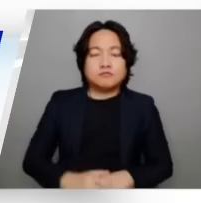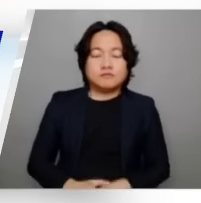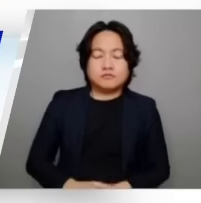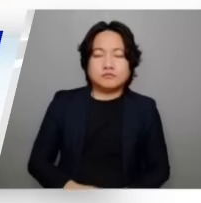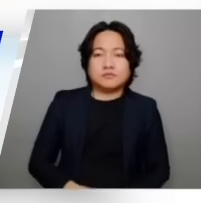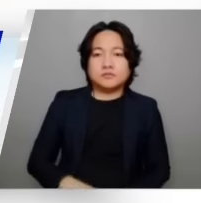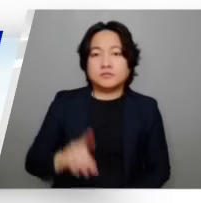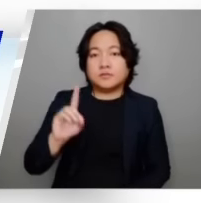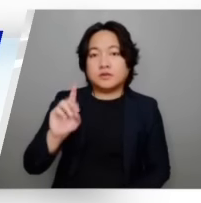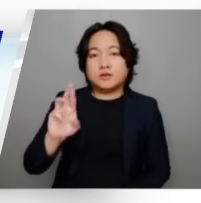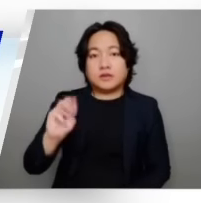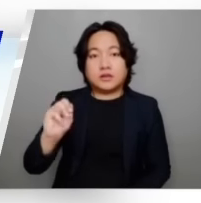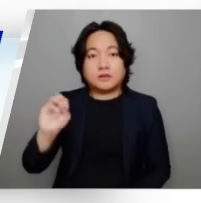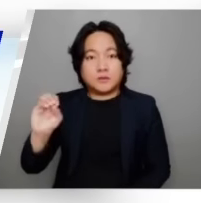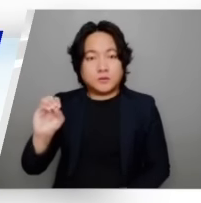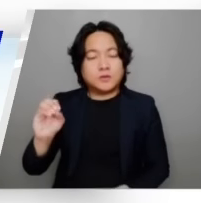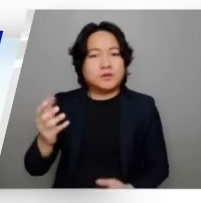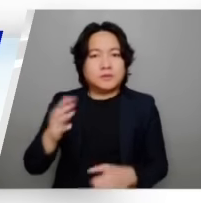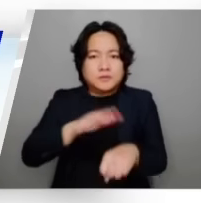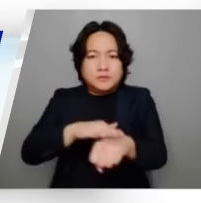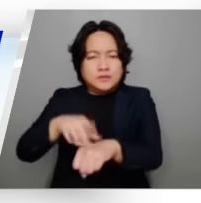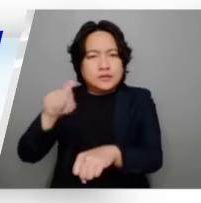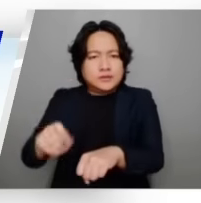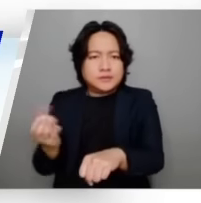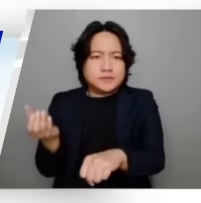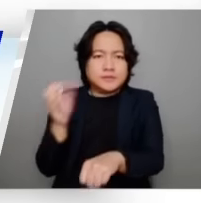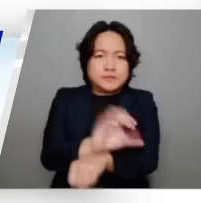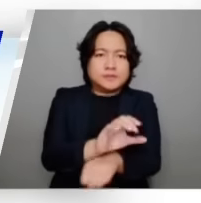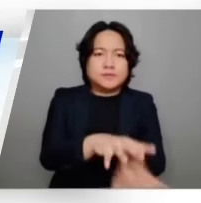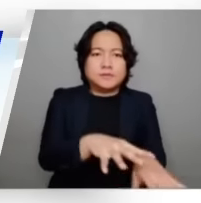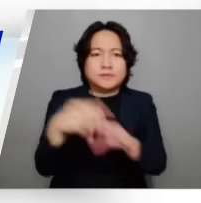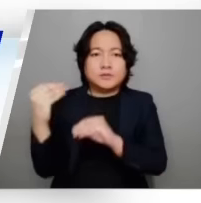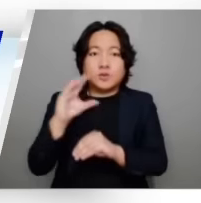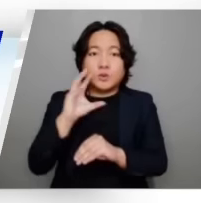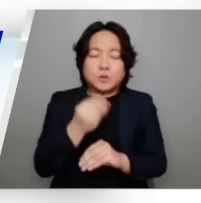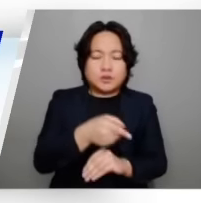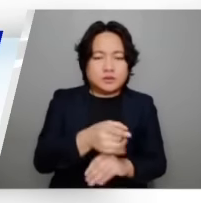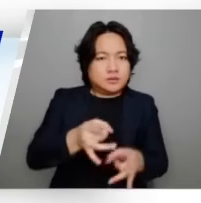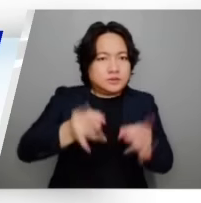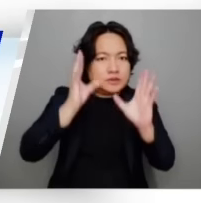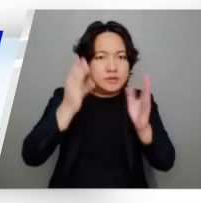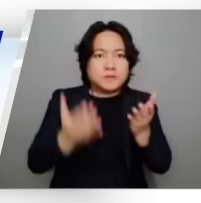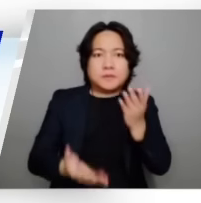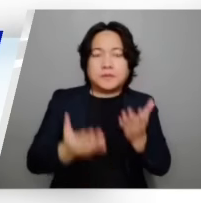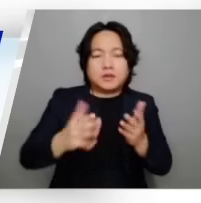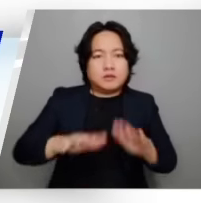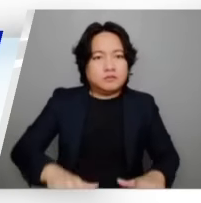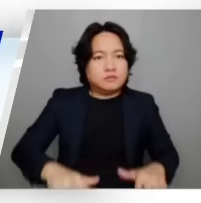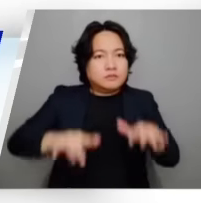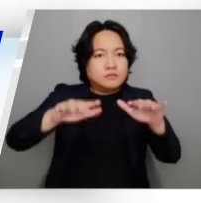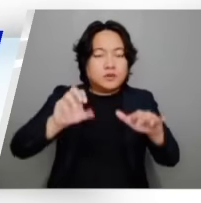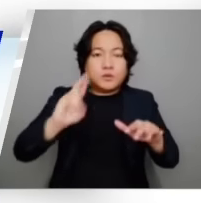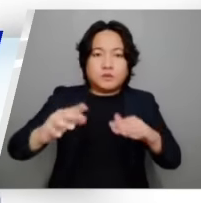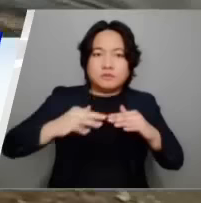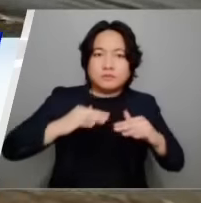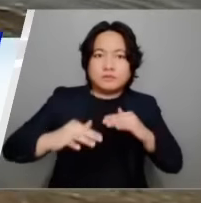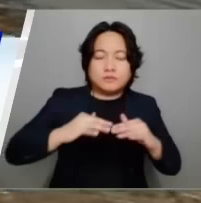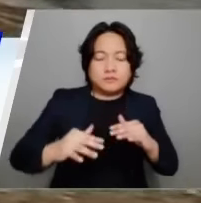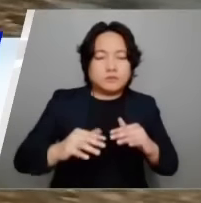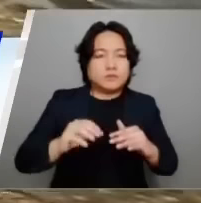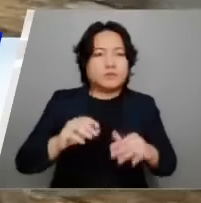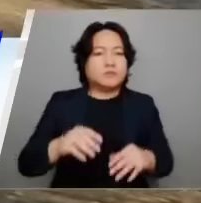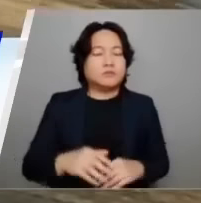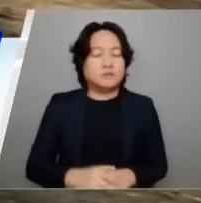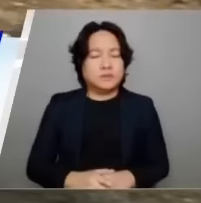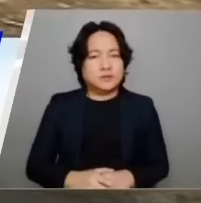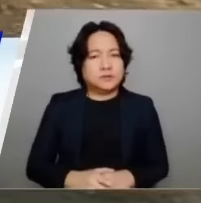ng preemptive at forced evacuation sa mga lugar na mataas ang banta ng baha, pagguho ng lupa at daluyong. At kung